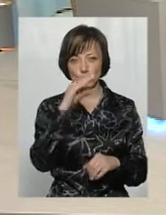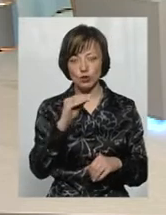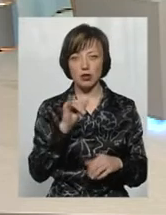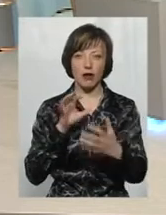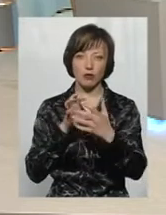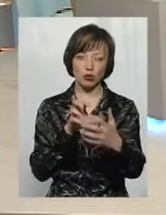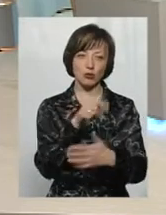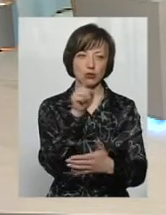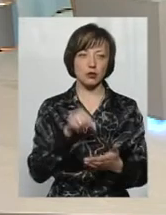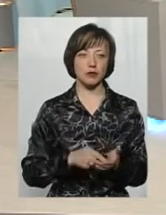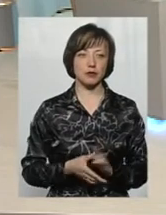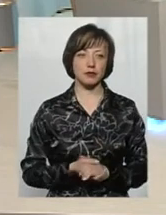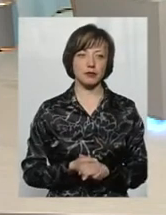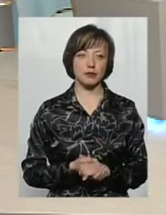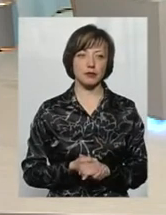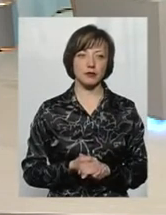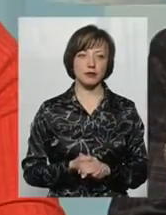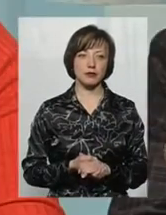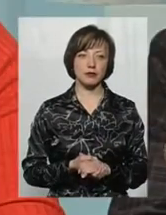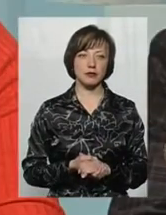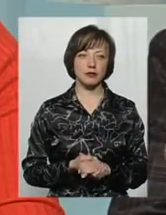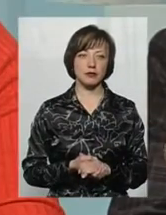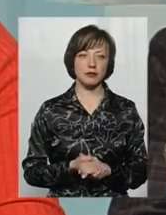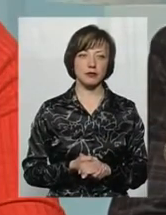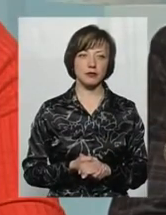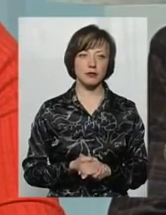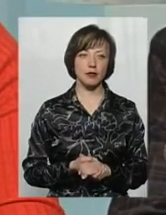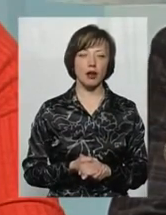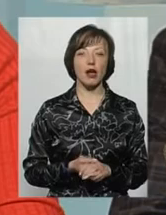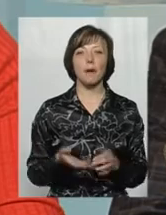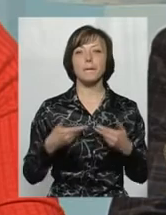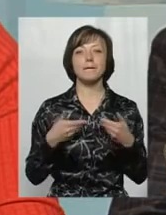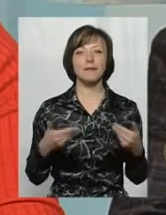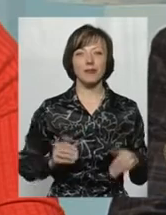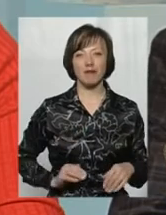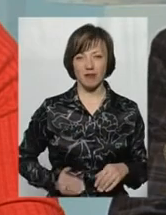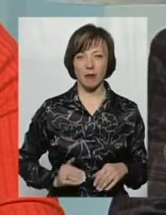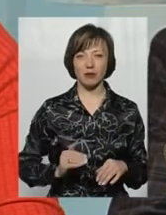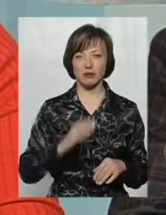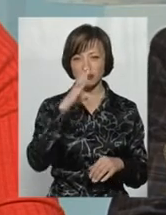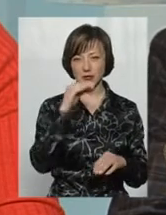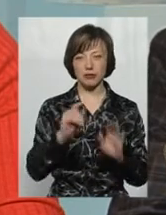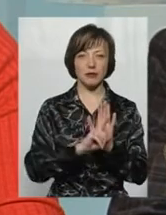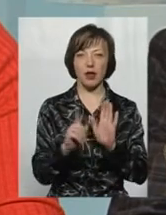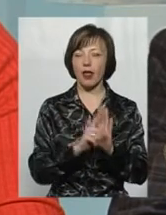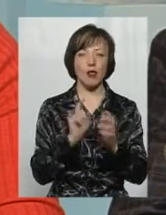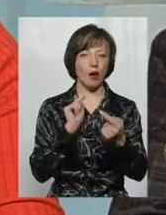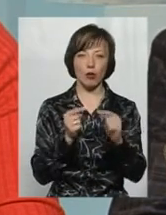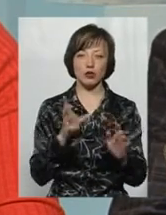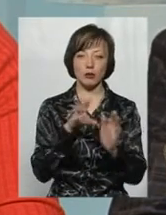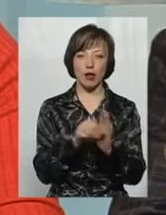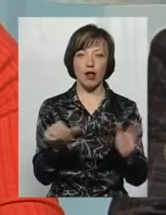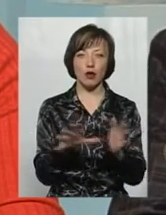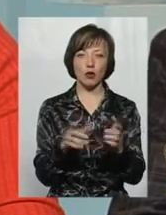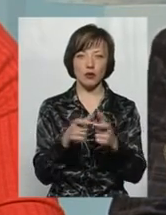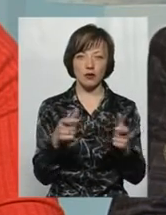автобусах? Ви знаєте, хочу сказати, що приватні перевізники зовсім не проти впровадження електронного квитку. Ми,